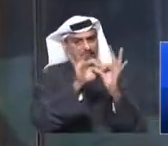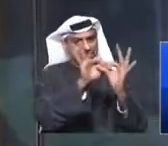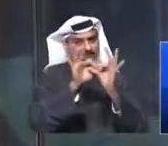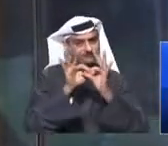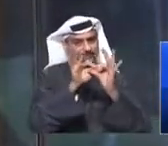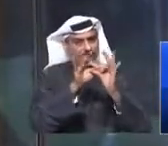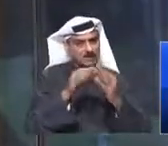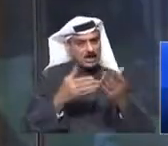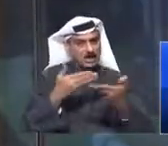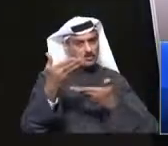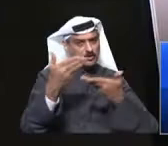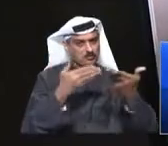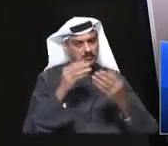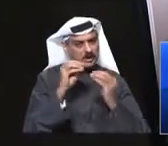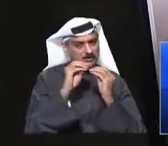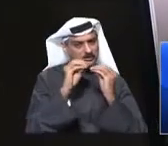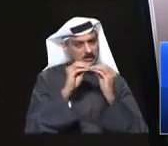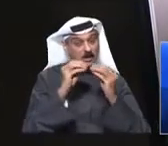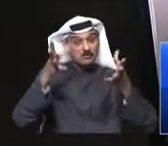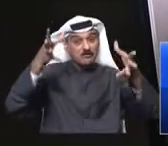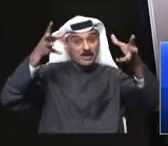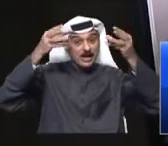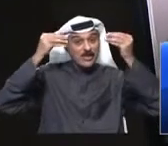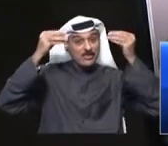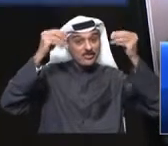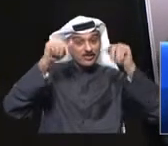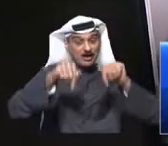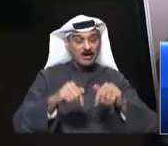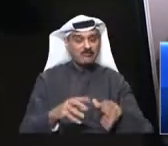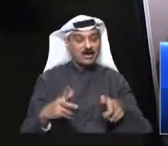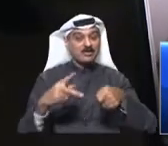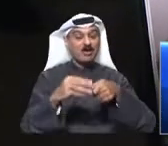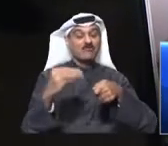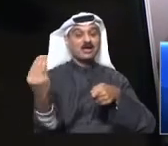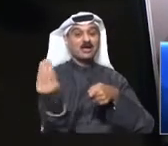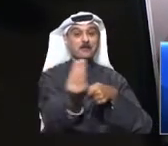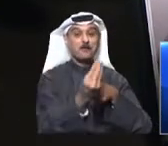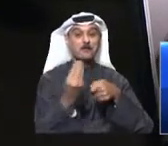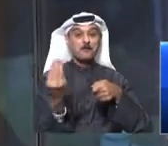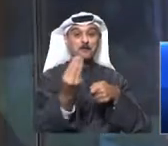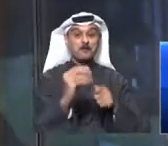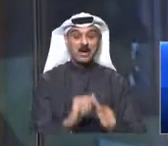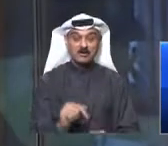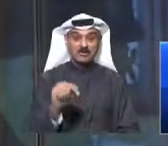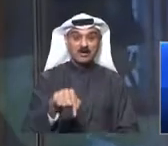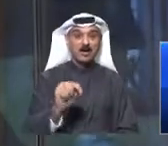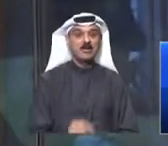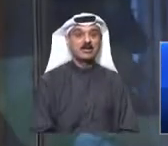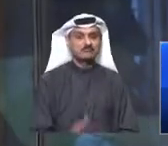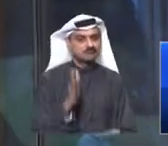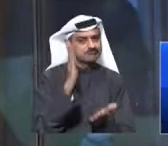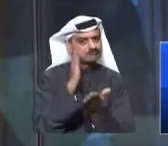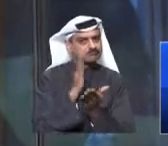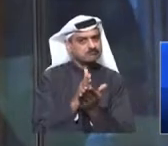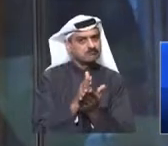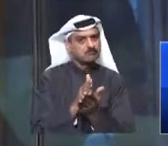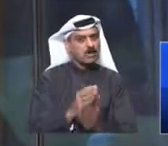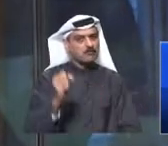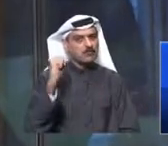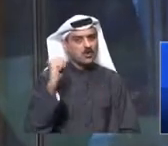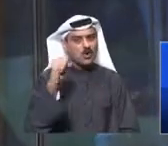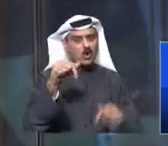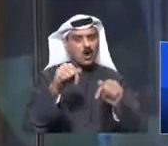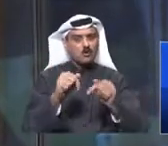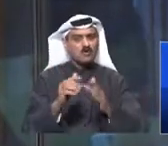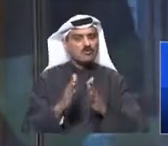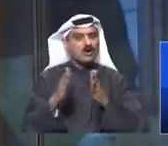العلاقات الطيبة في المجال الثقافي احتضننا هذا المعرض الذي يعتبر بحق من أقوى المعارض